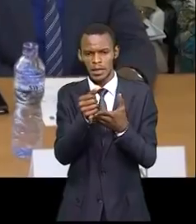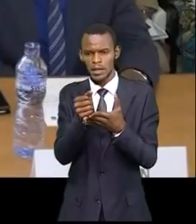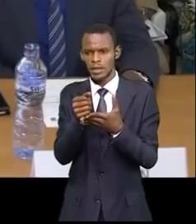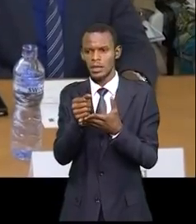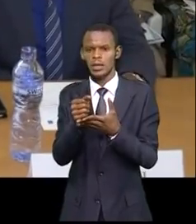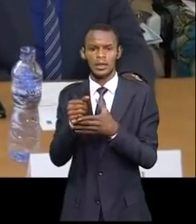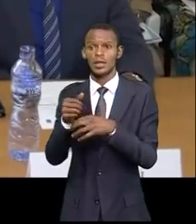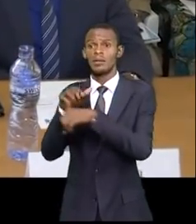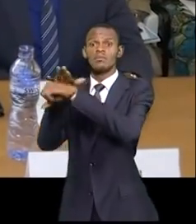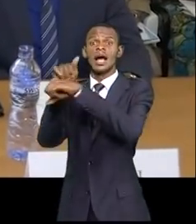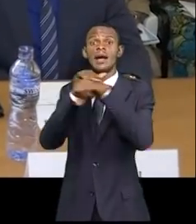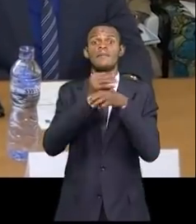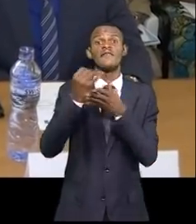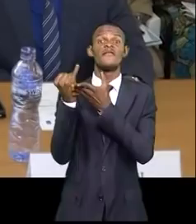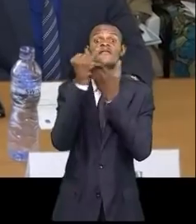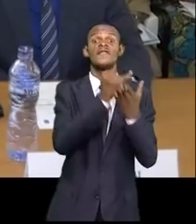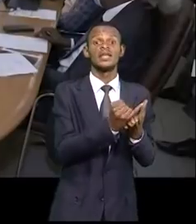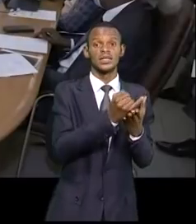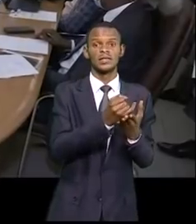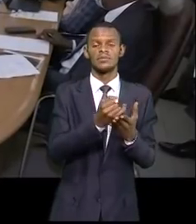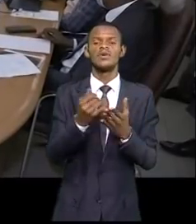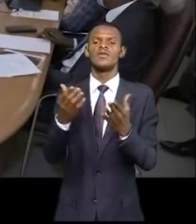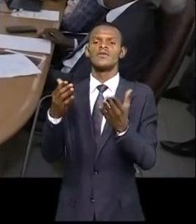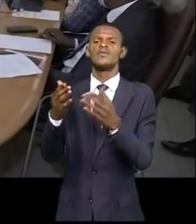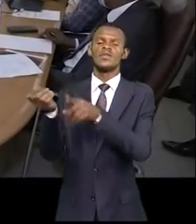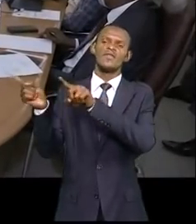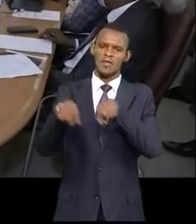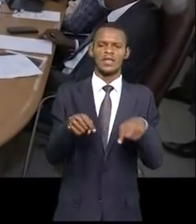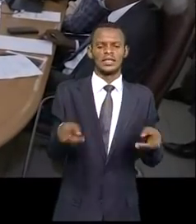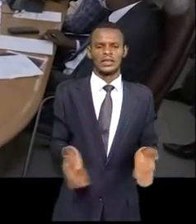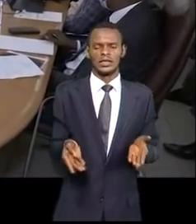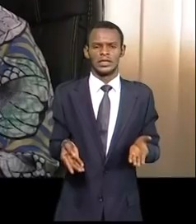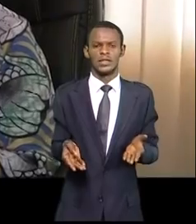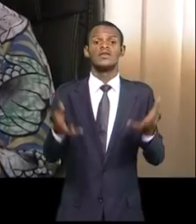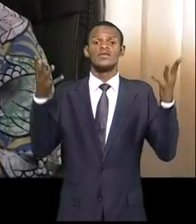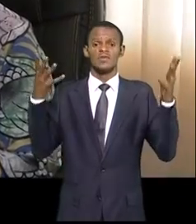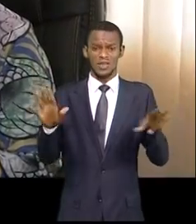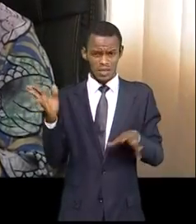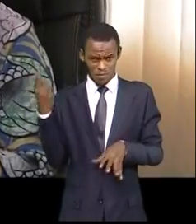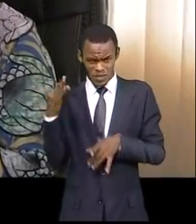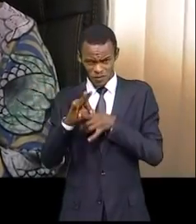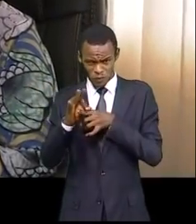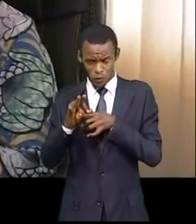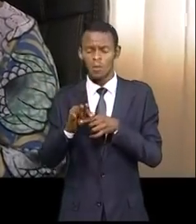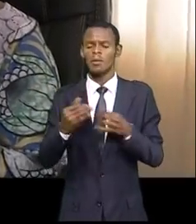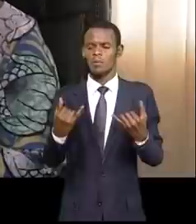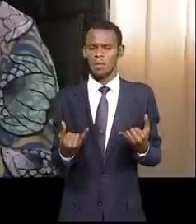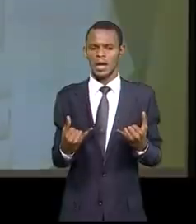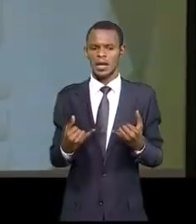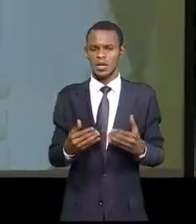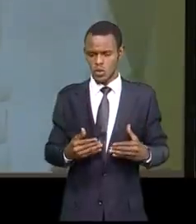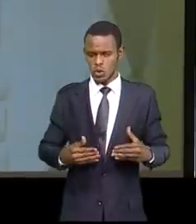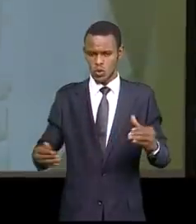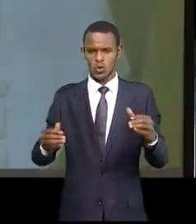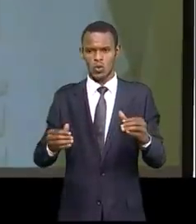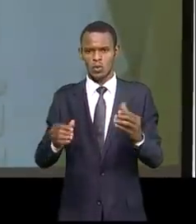du ministère du plan c'est le moment de promouvoir et de relancer durablement le processus informatique qui permet de mieux